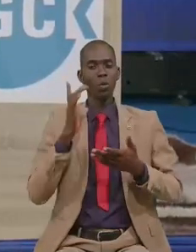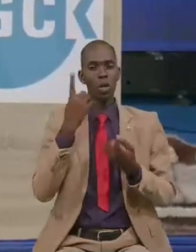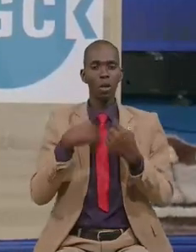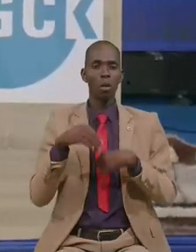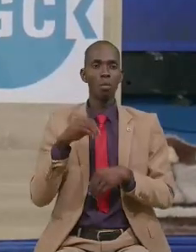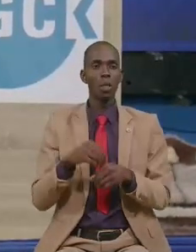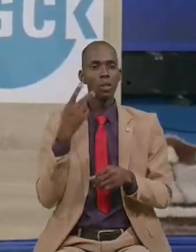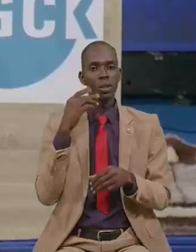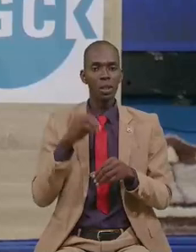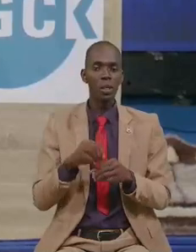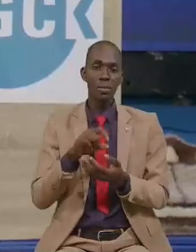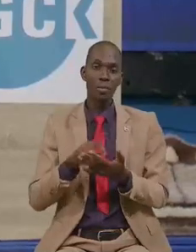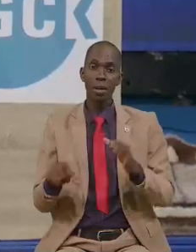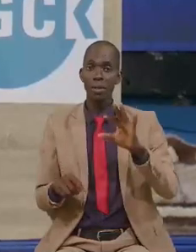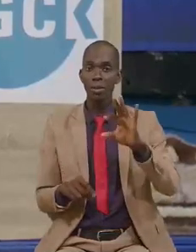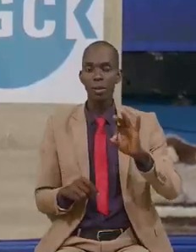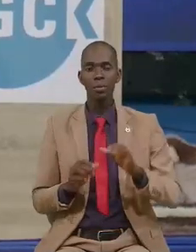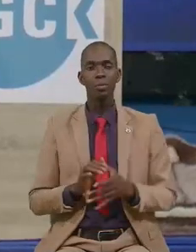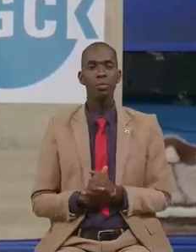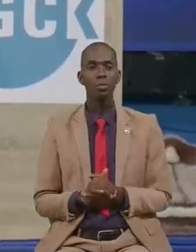9. Verset 9.